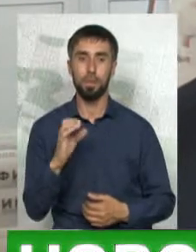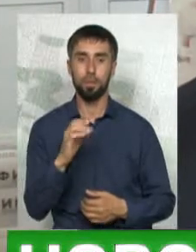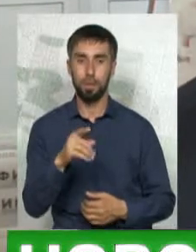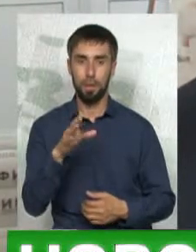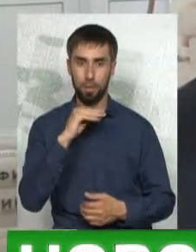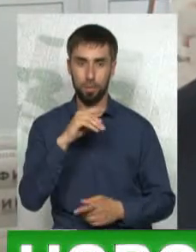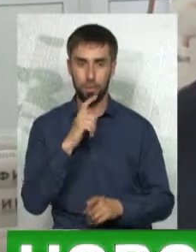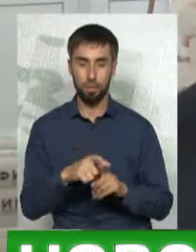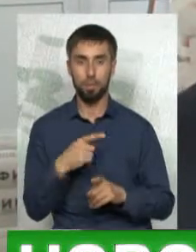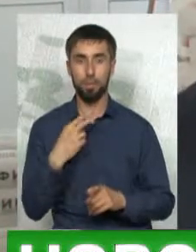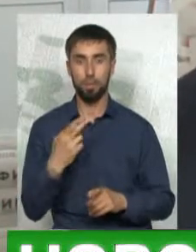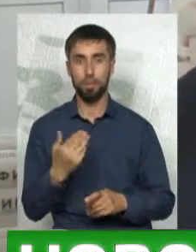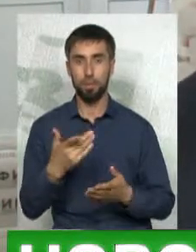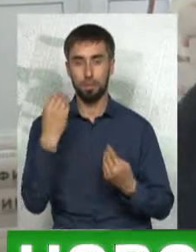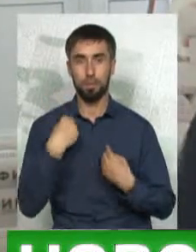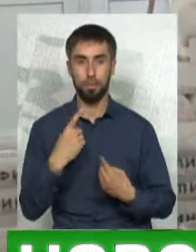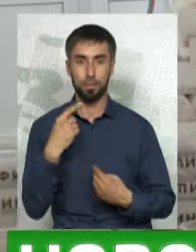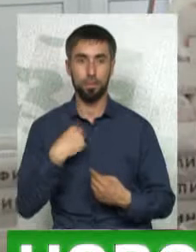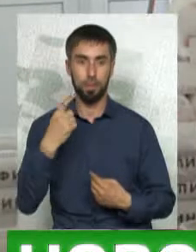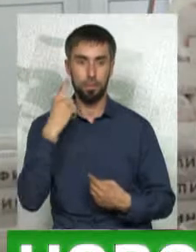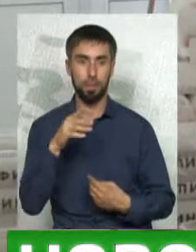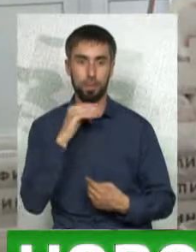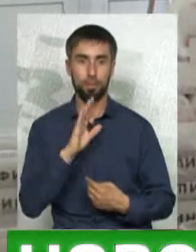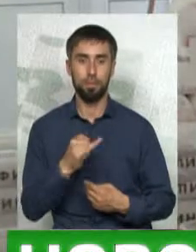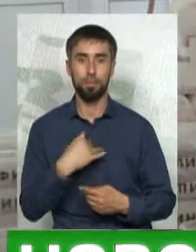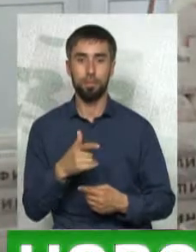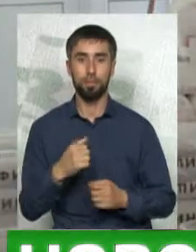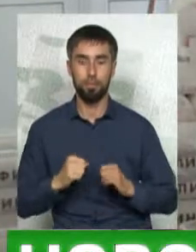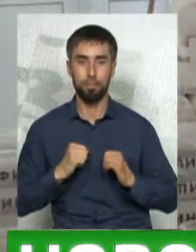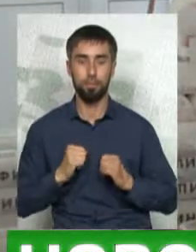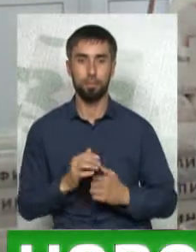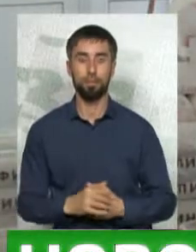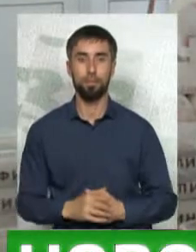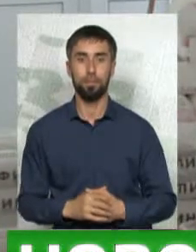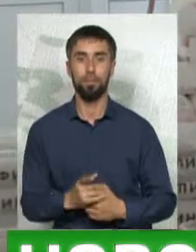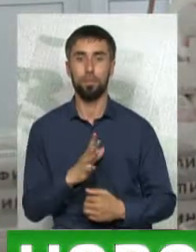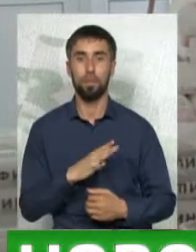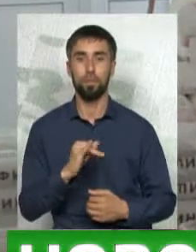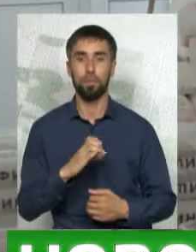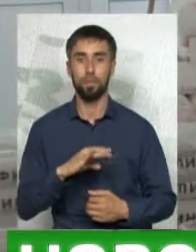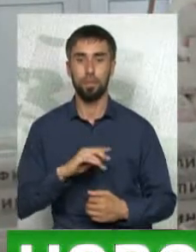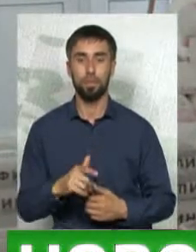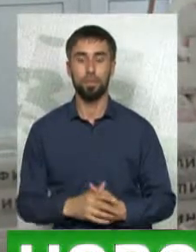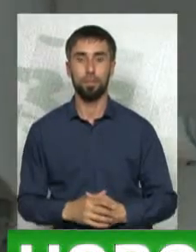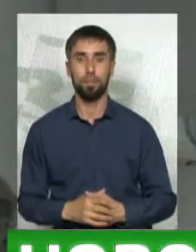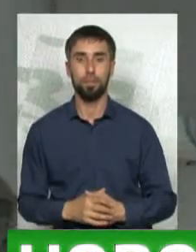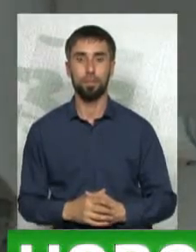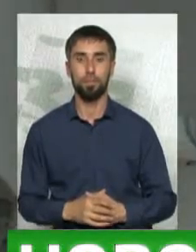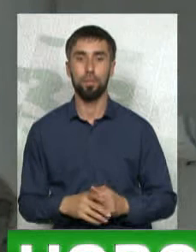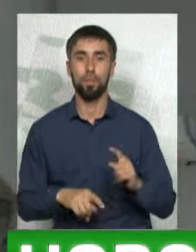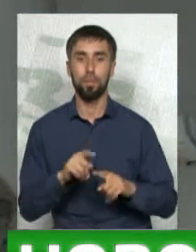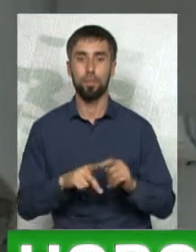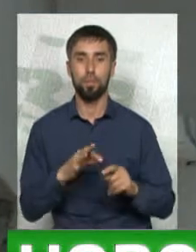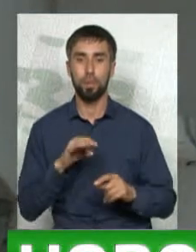Дал эндалим куды, дал эндалим куды должды, и мы к этому стремимся, с худу, что сделать, что это.